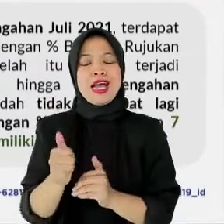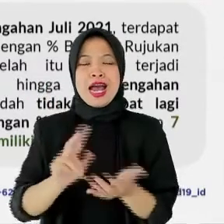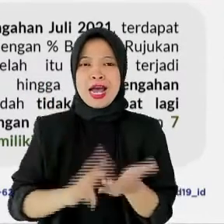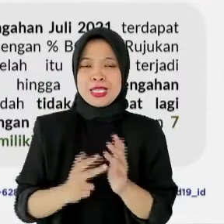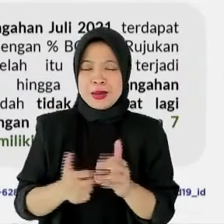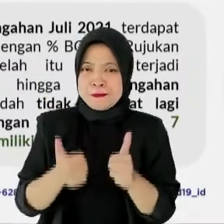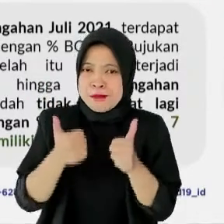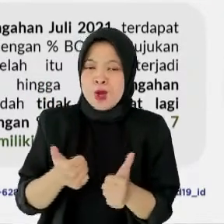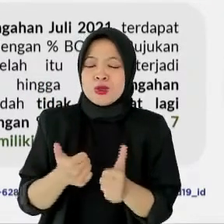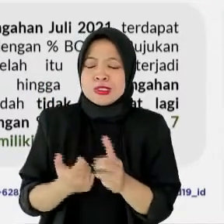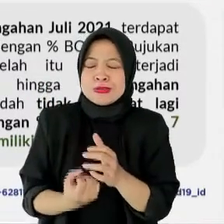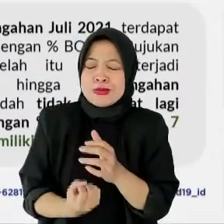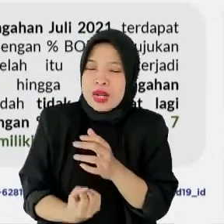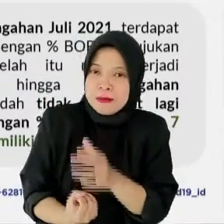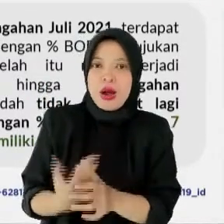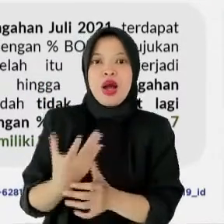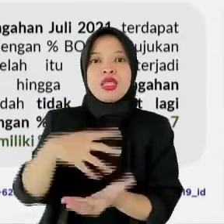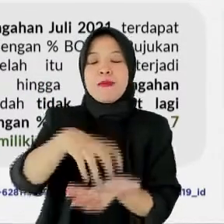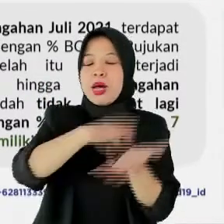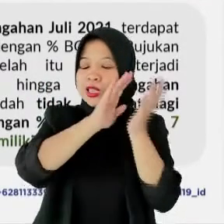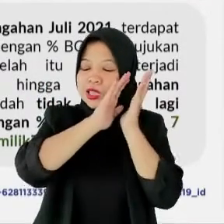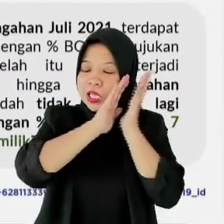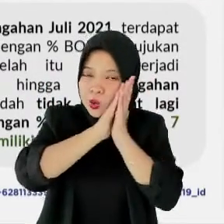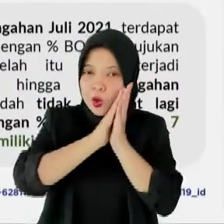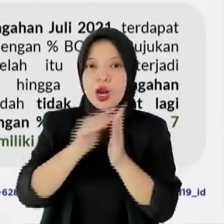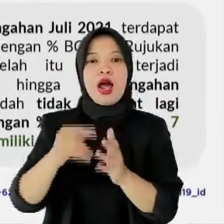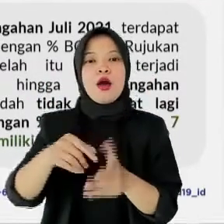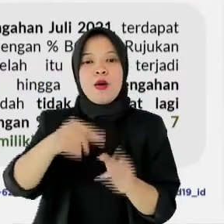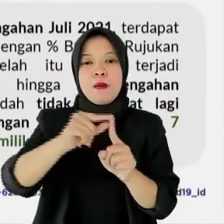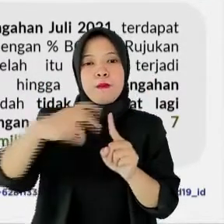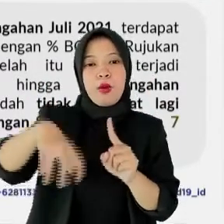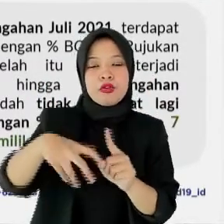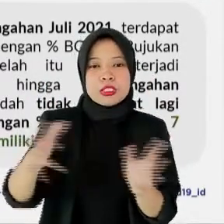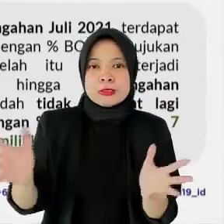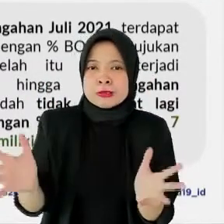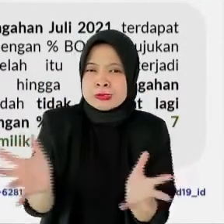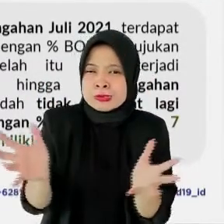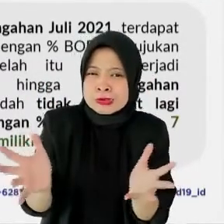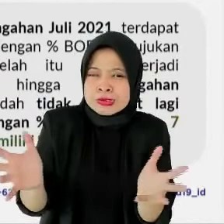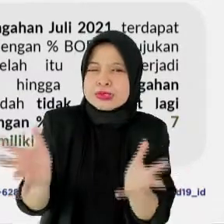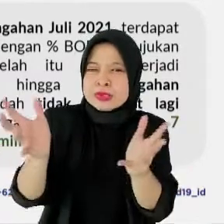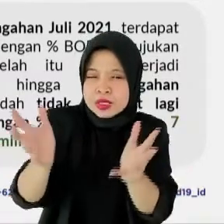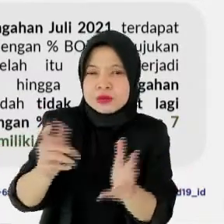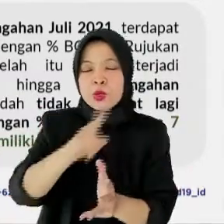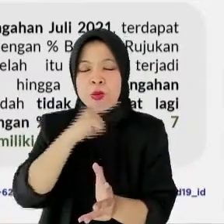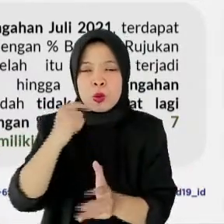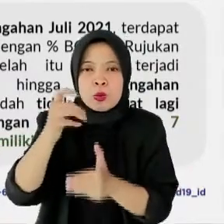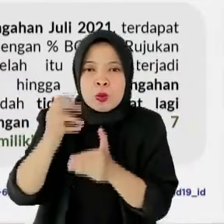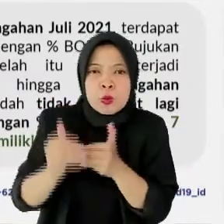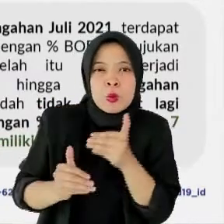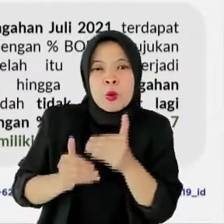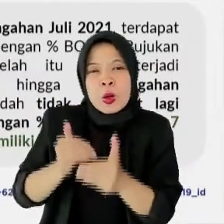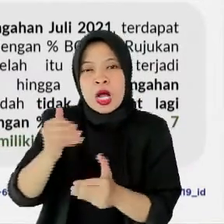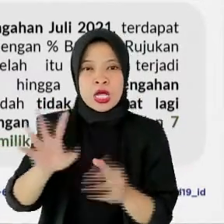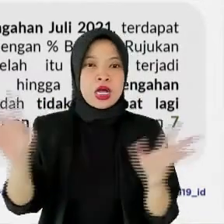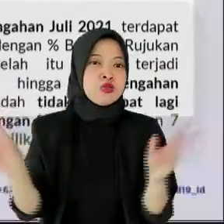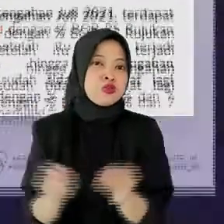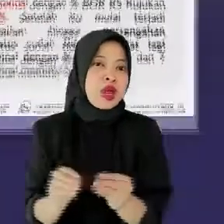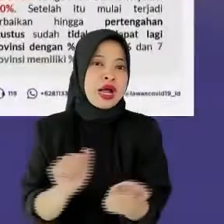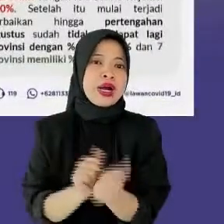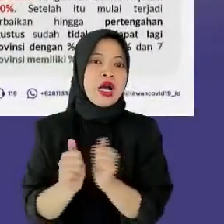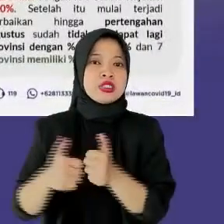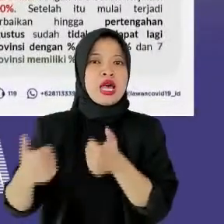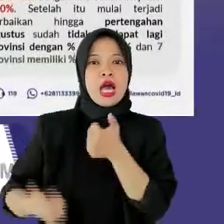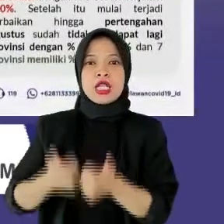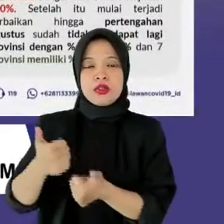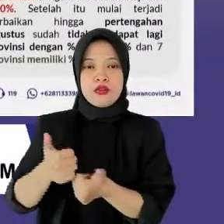progres bagaimana keterpakaian tempat tidur di rumah sakit di provinsi-provinsi bergerak setiap pekannya, dan pasti akan diikuti dengan jumlah kasus aktif